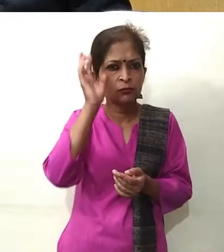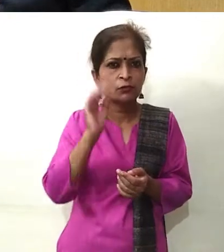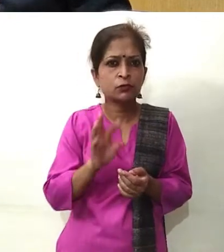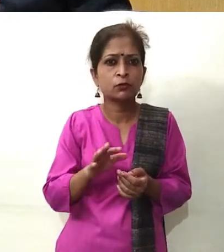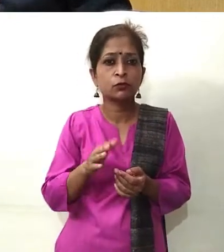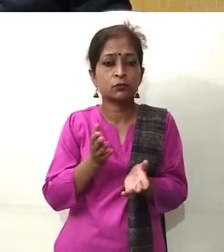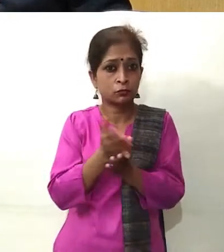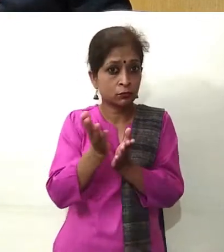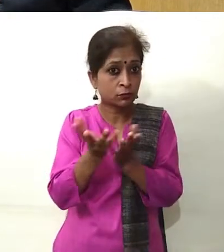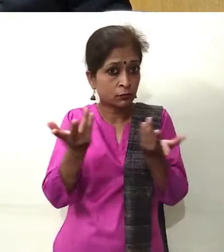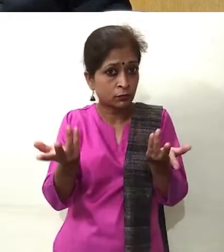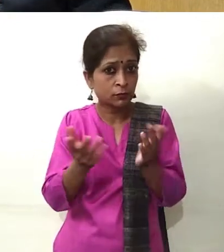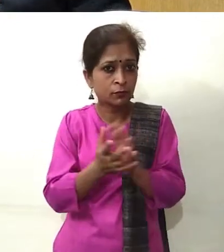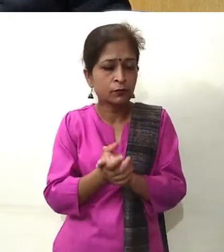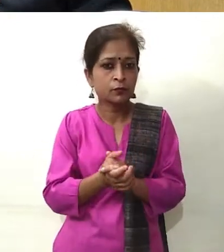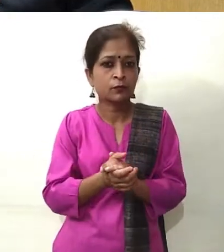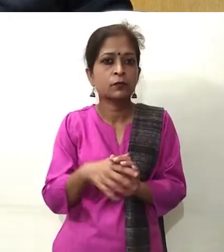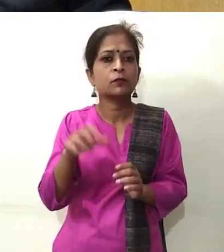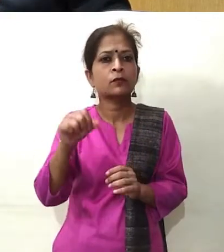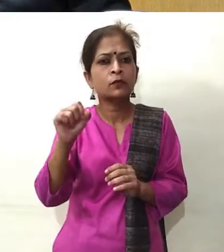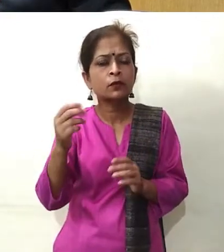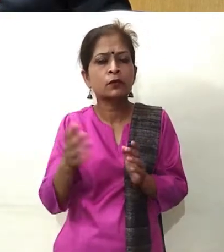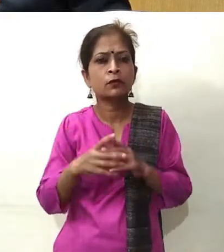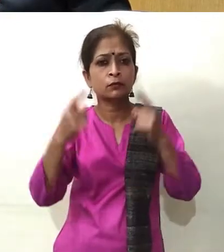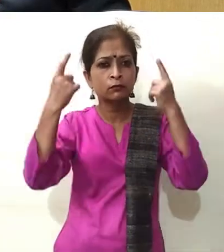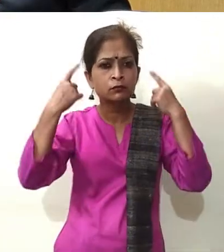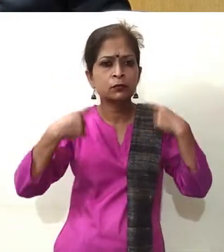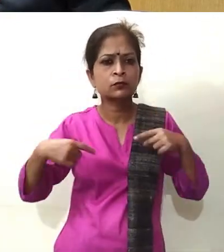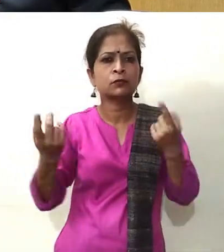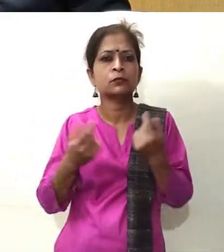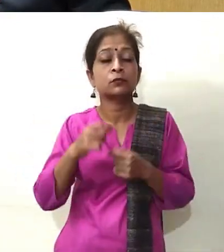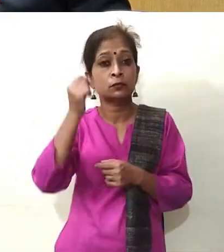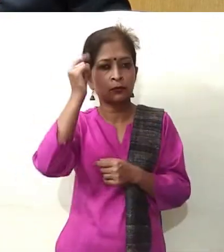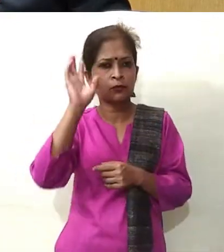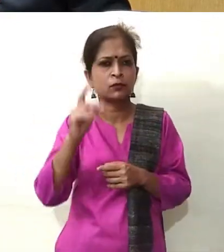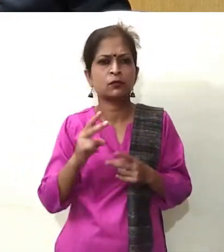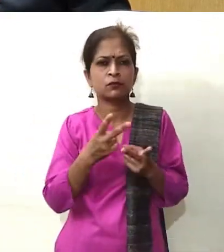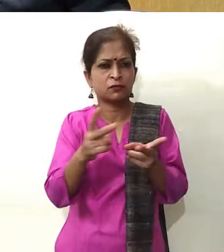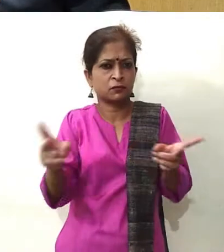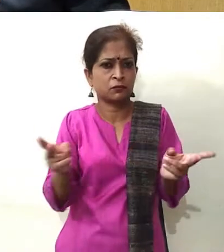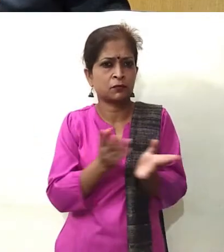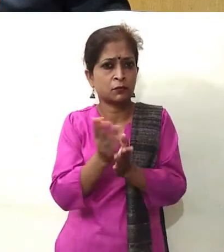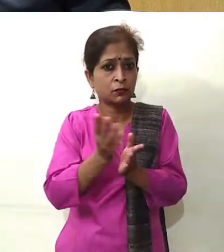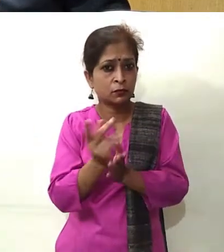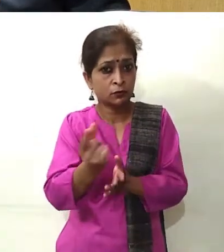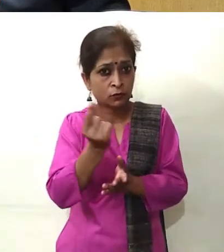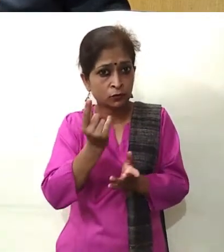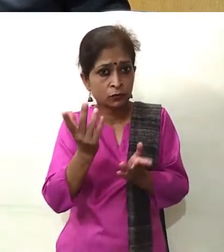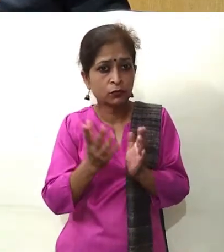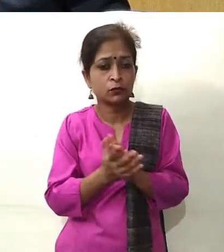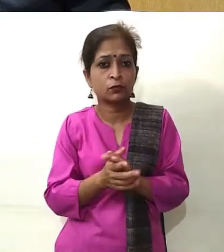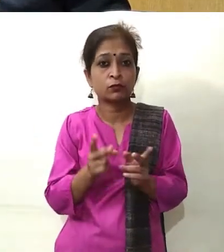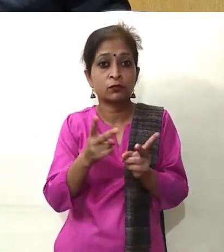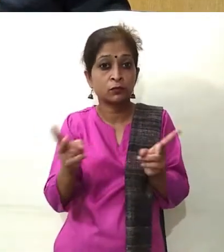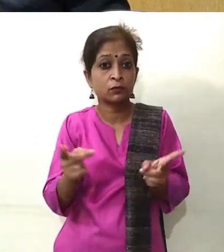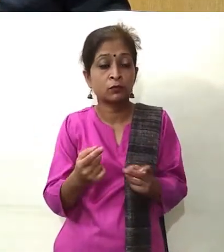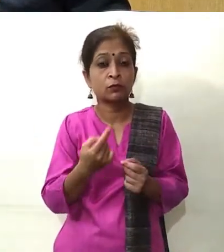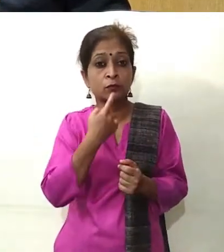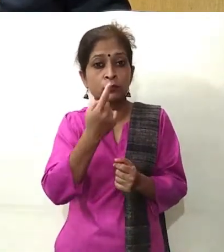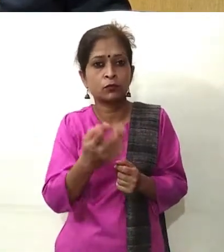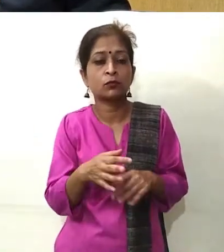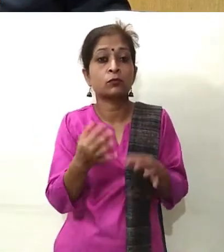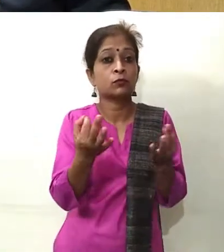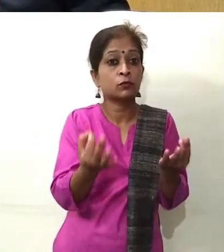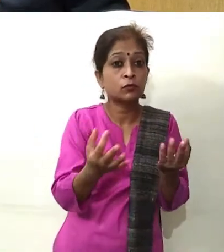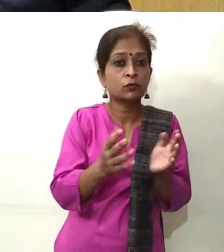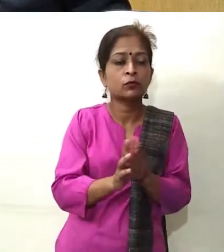बताइए सर। बिल्कुल, समझने, शरीर को समझने के तो कई प्रयास किए गए हैं, कई तरीके से बोला गया है। अगर आप योग के माध्यम से